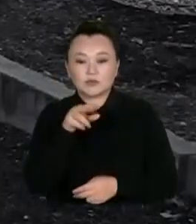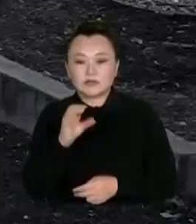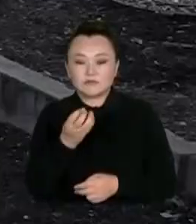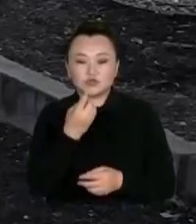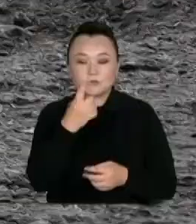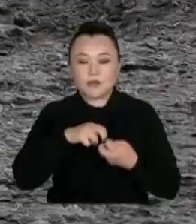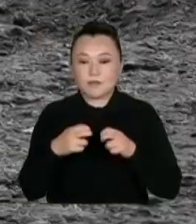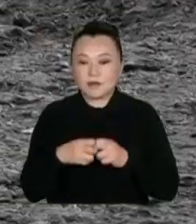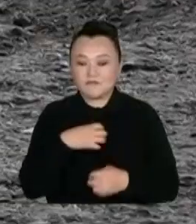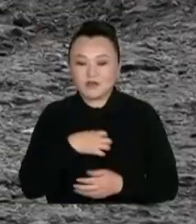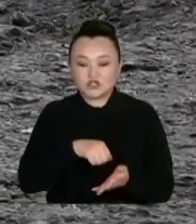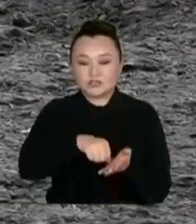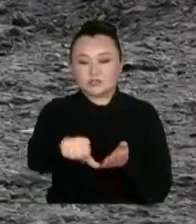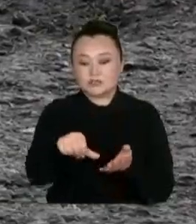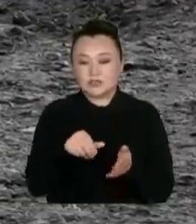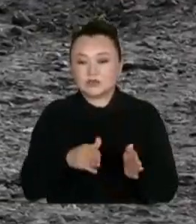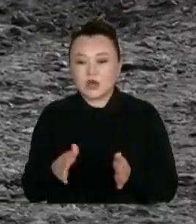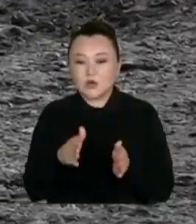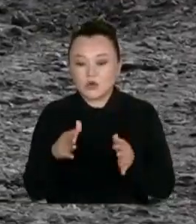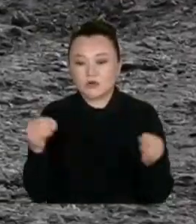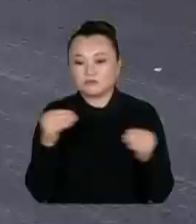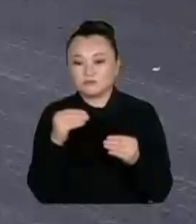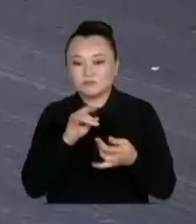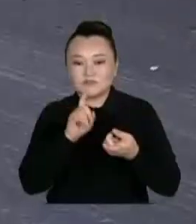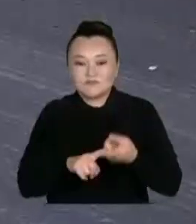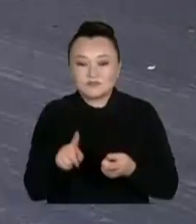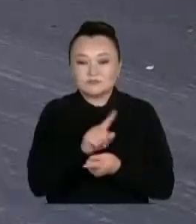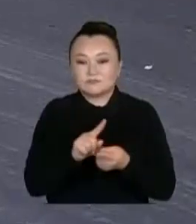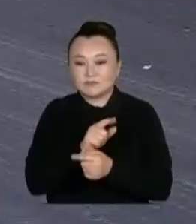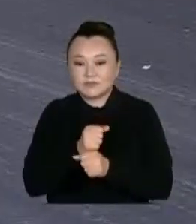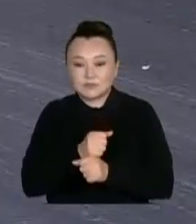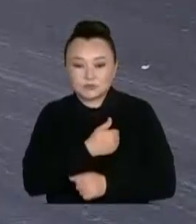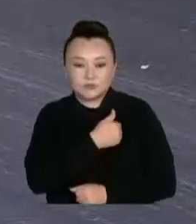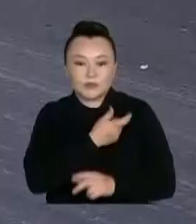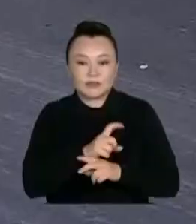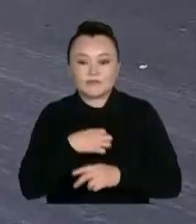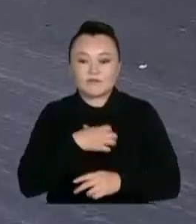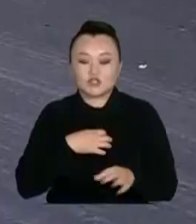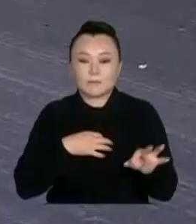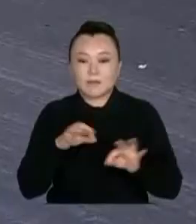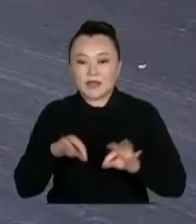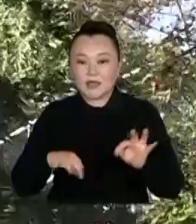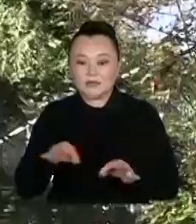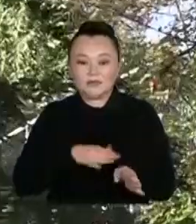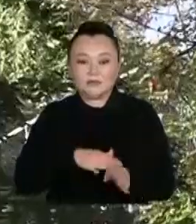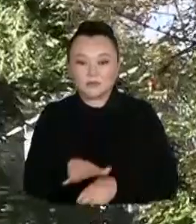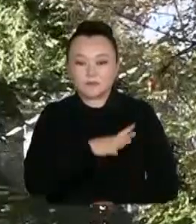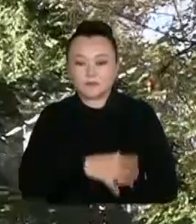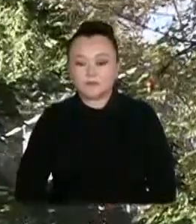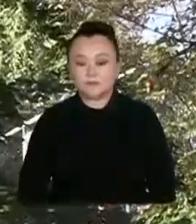мәселе жол көлік инфрақұрылымын модернизациялау. Бұл тұрғыда биыл ауданда бір шама маңызды жобалар іске асырылыпты.